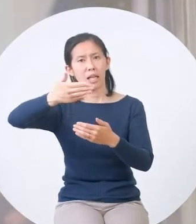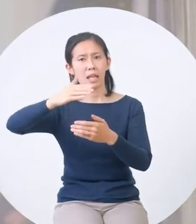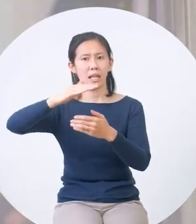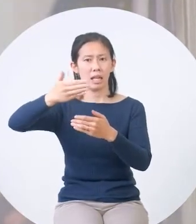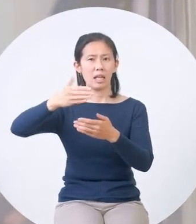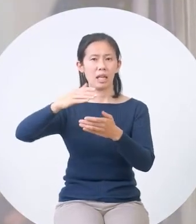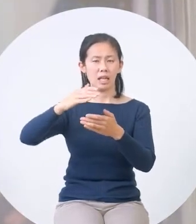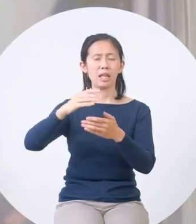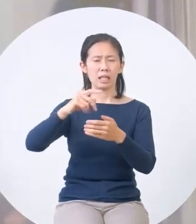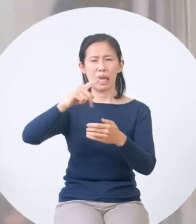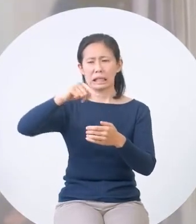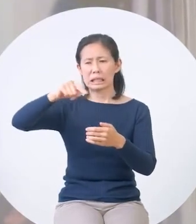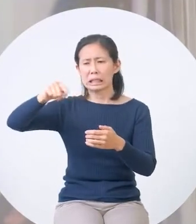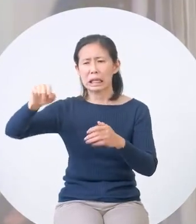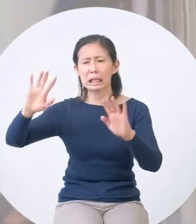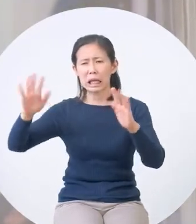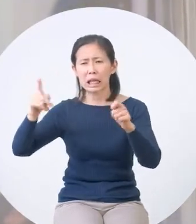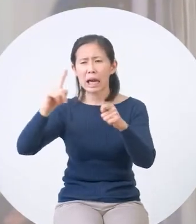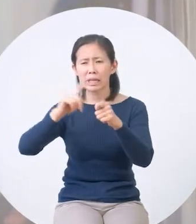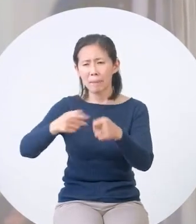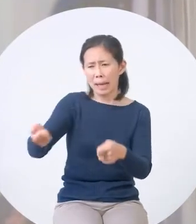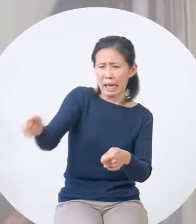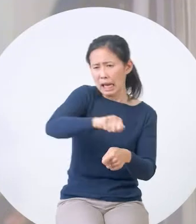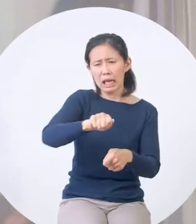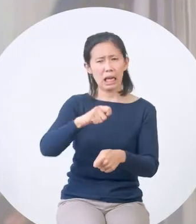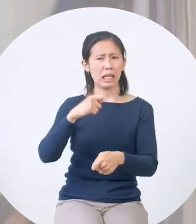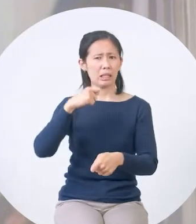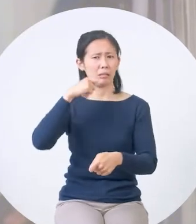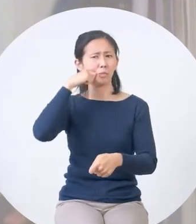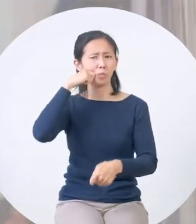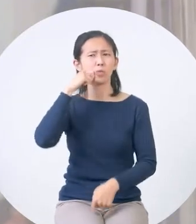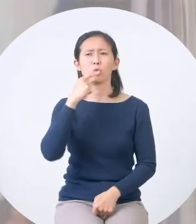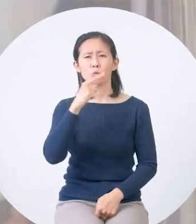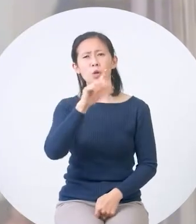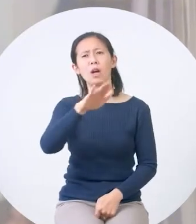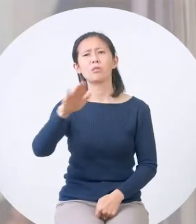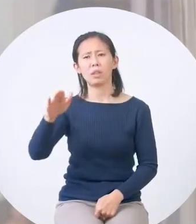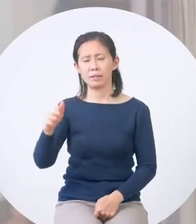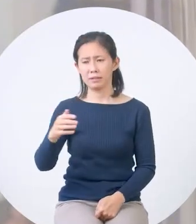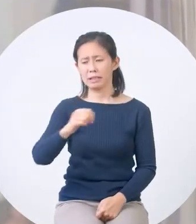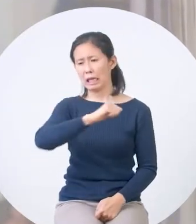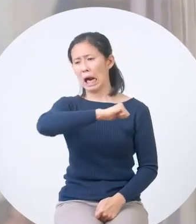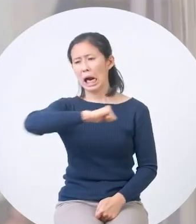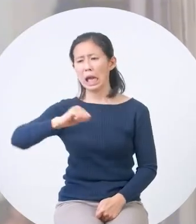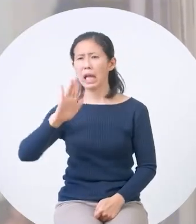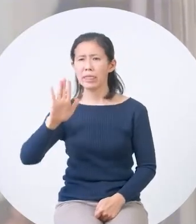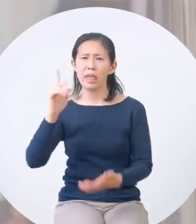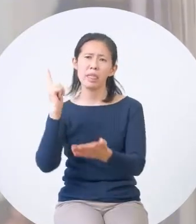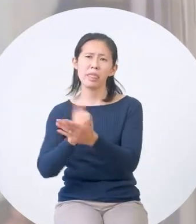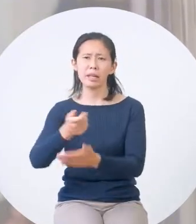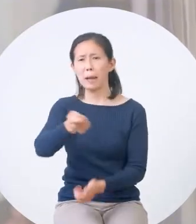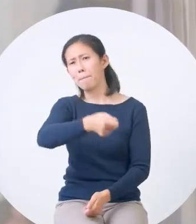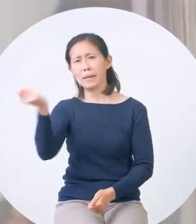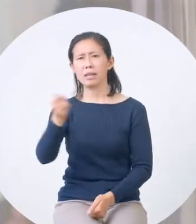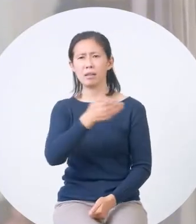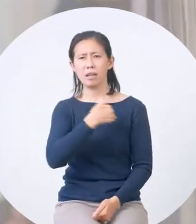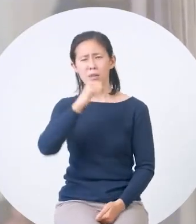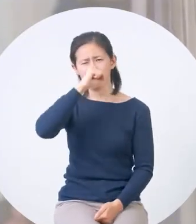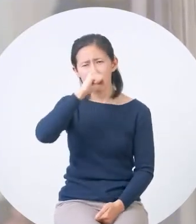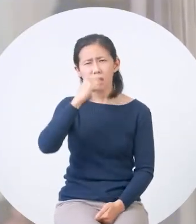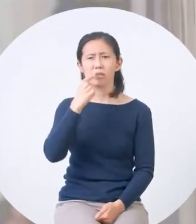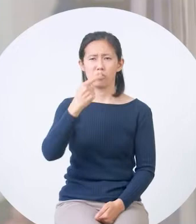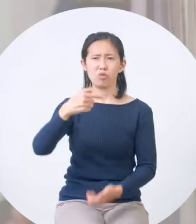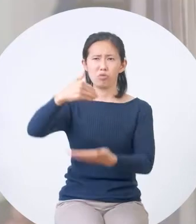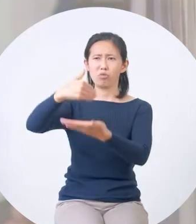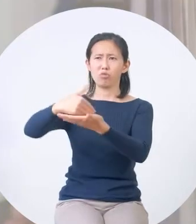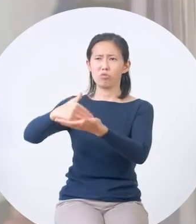かギザギザがなくってなかなか切れないものとかがあって、でやっぱ片手でピッて切れるものがいいというふうに